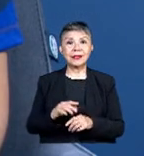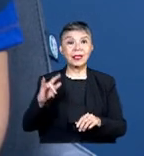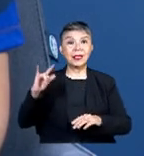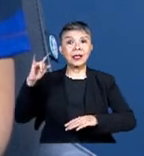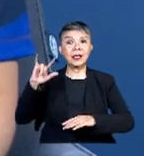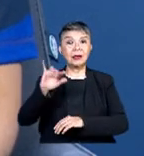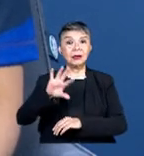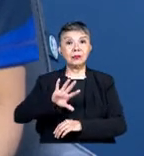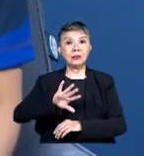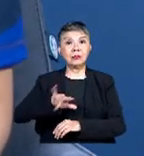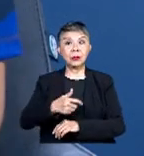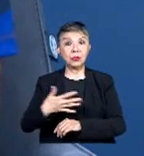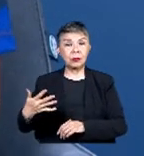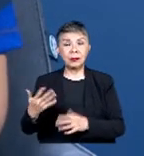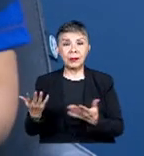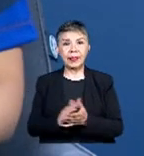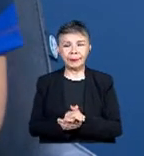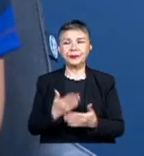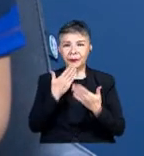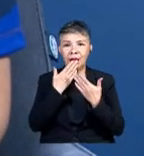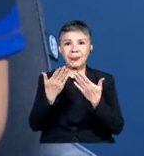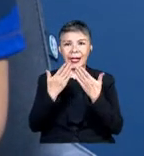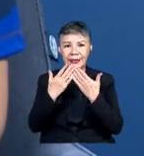Ya, terima kasih